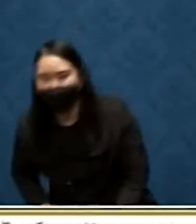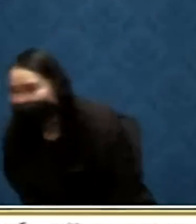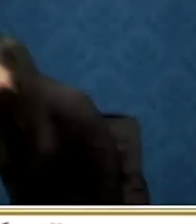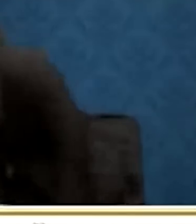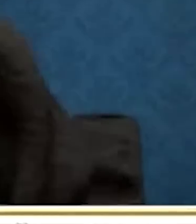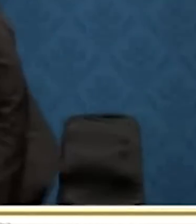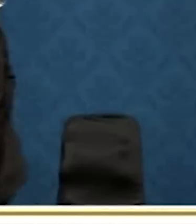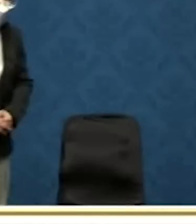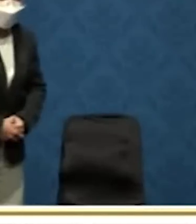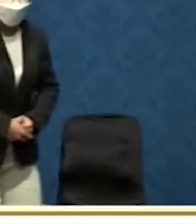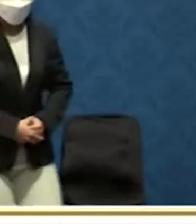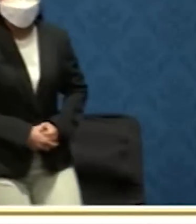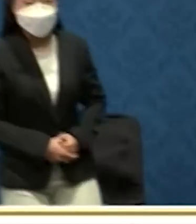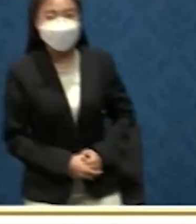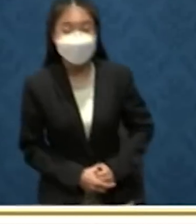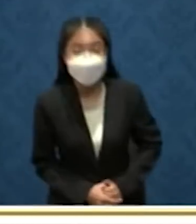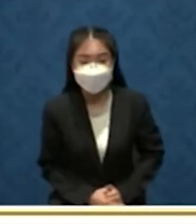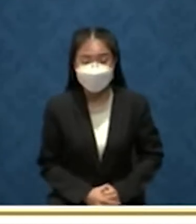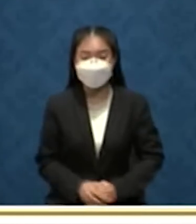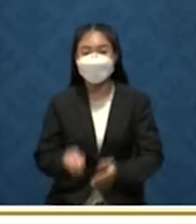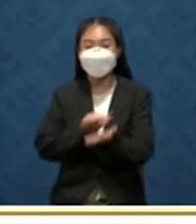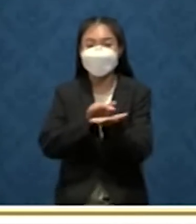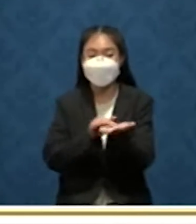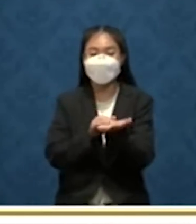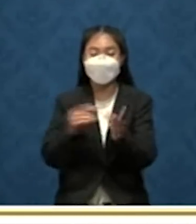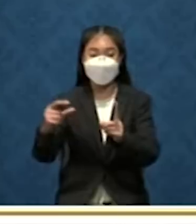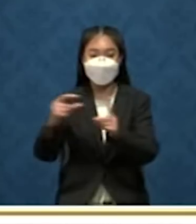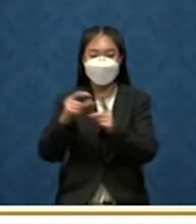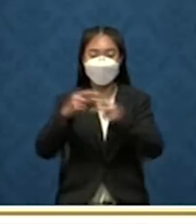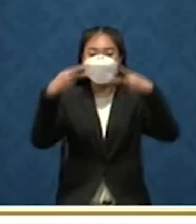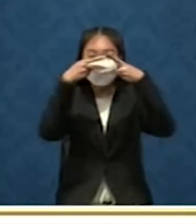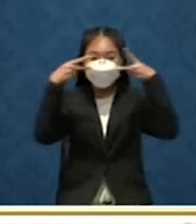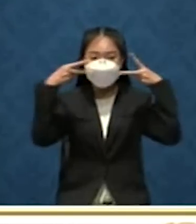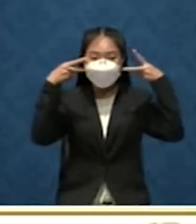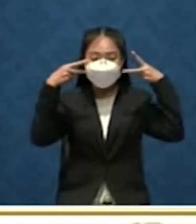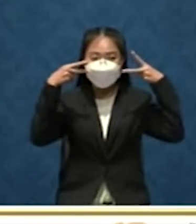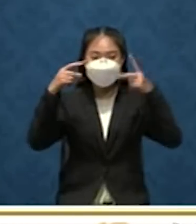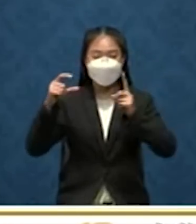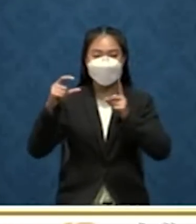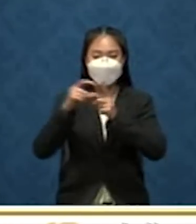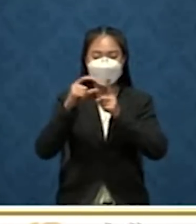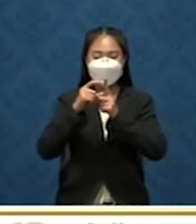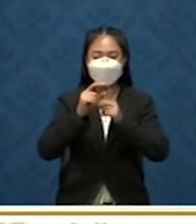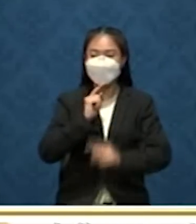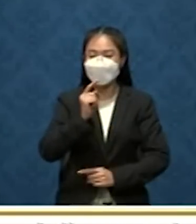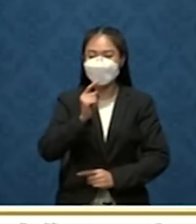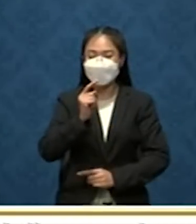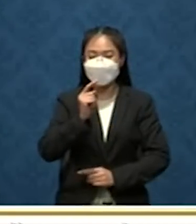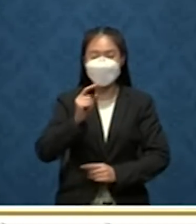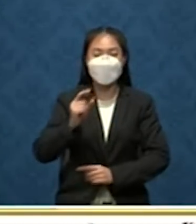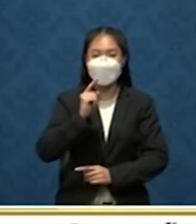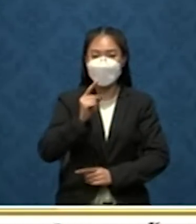ครั ผมขอยาดการใช้คำว่าโจนกับหายๆคนทั้งอยู่ในสภา